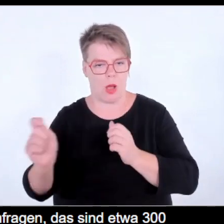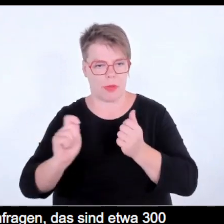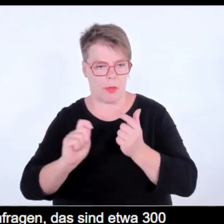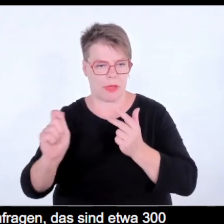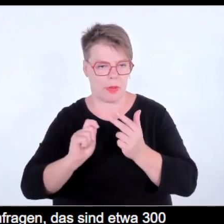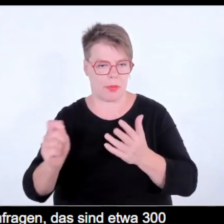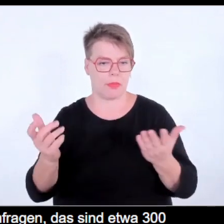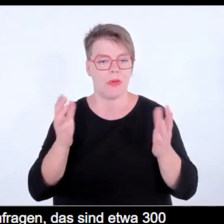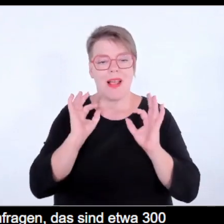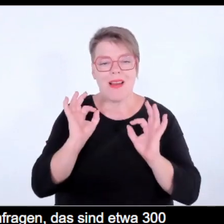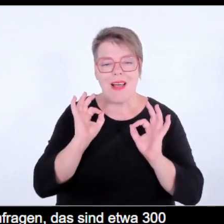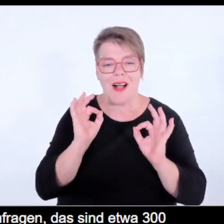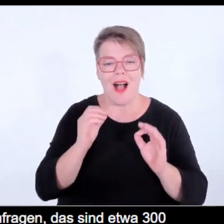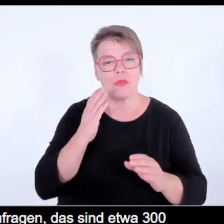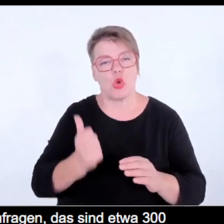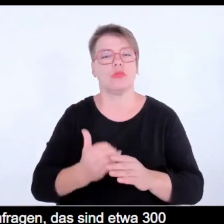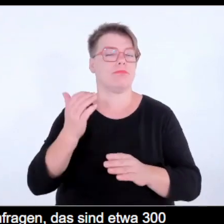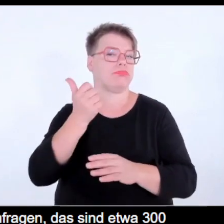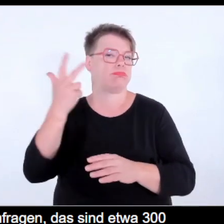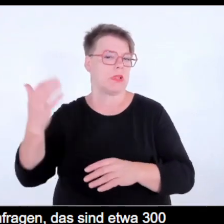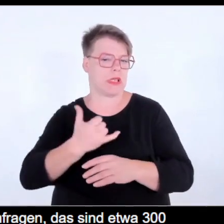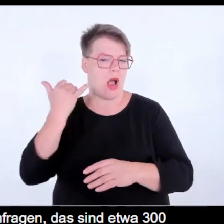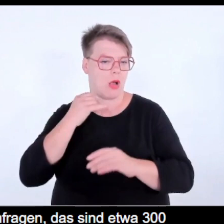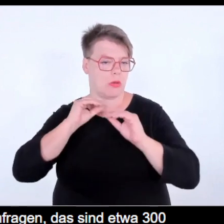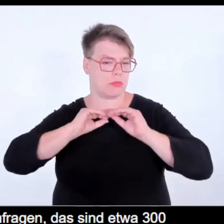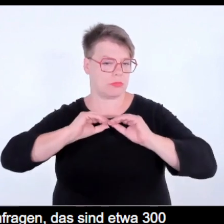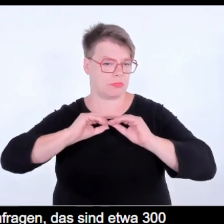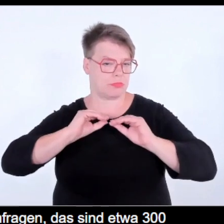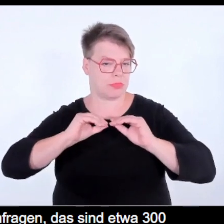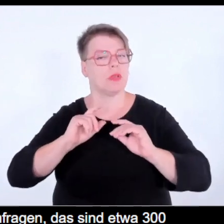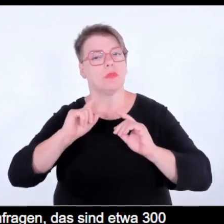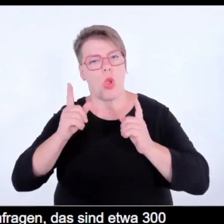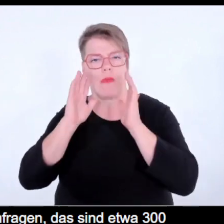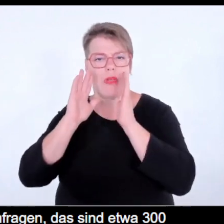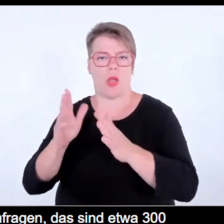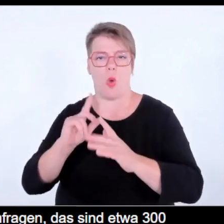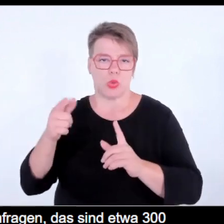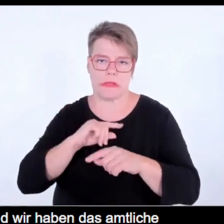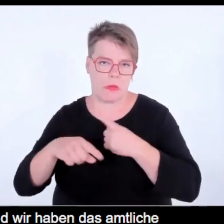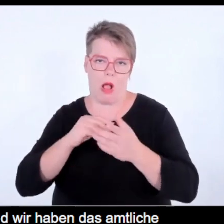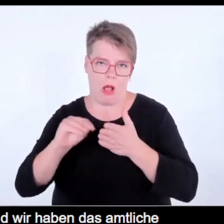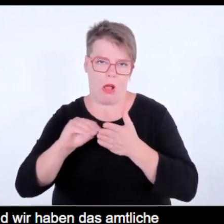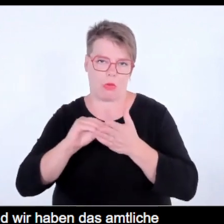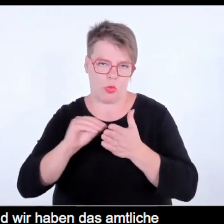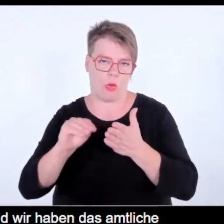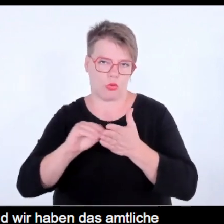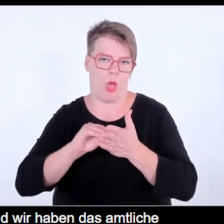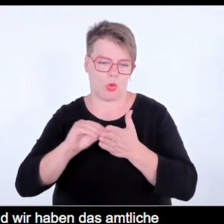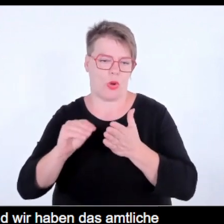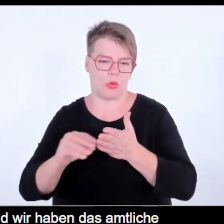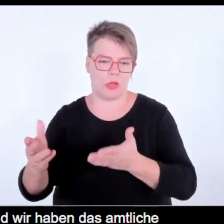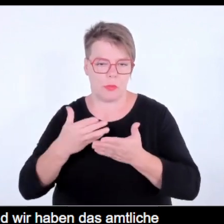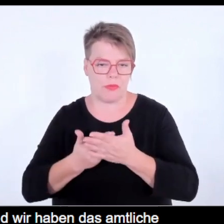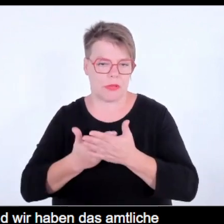gilt mein Dank auch Ihnen für das Interesse, insbesondere auch natürlich am Thema Schulpolitik, aber nicht nur. Das ist medial ein Thema,